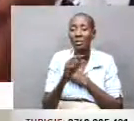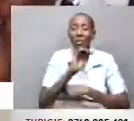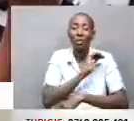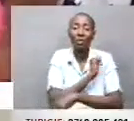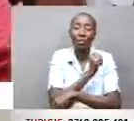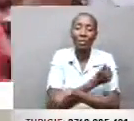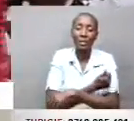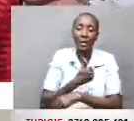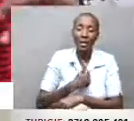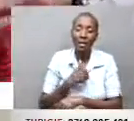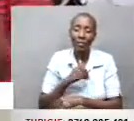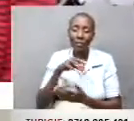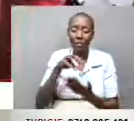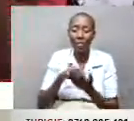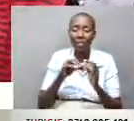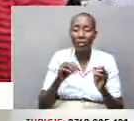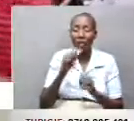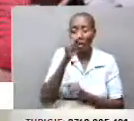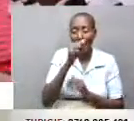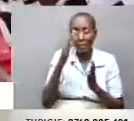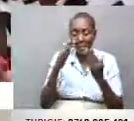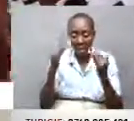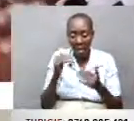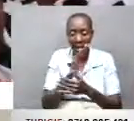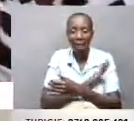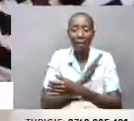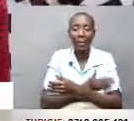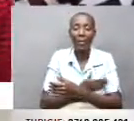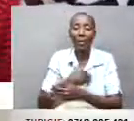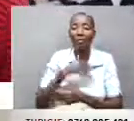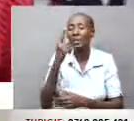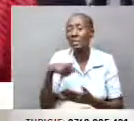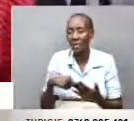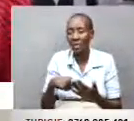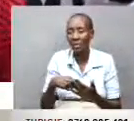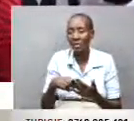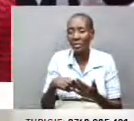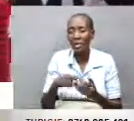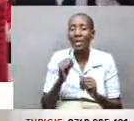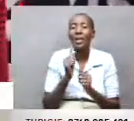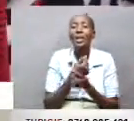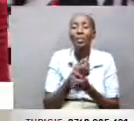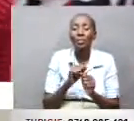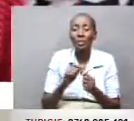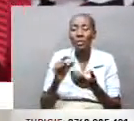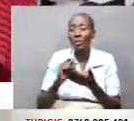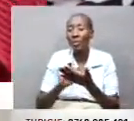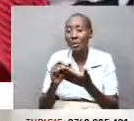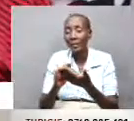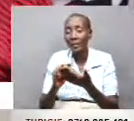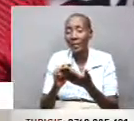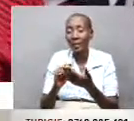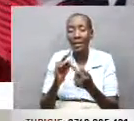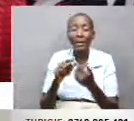hii yeye ndio ako na nguvu, amesema atakalia hiyo kiti. Amesema yeye hawezi weka hiyo signature mpaka ifike